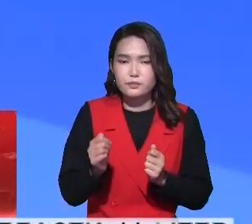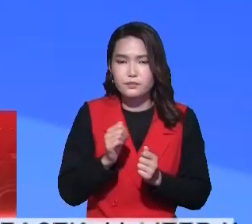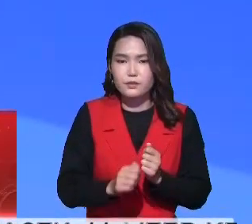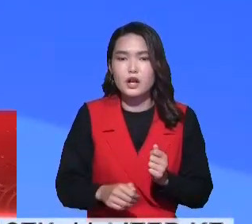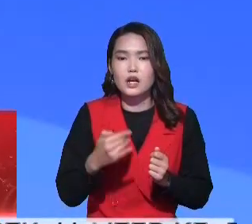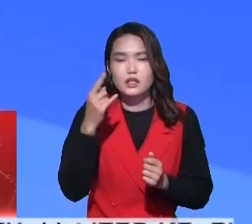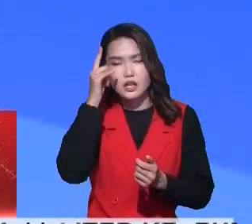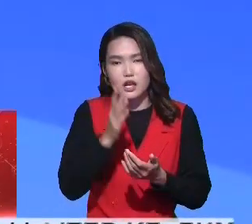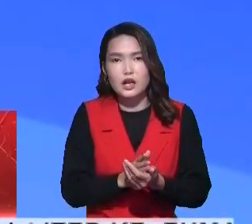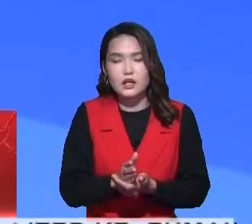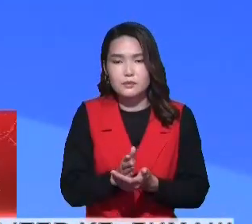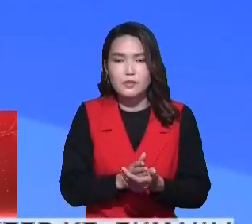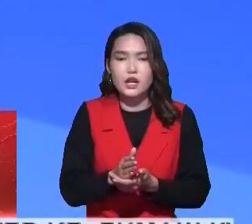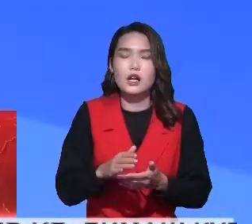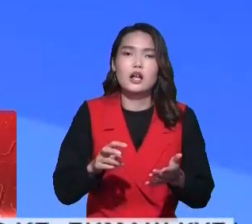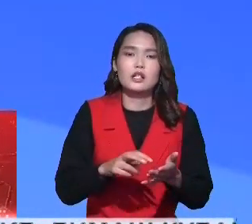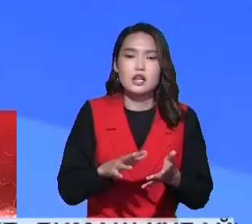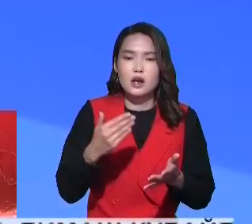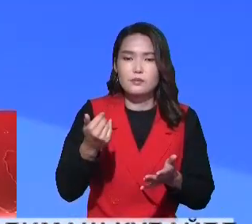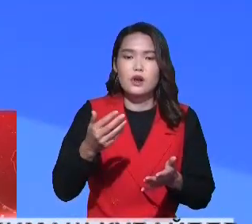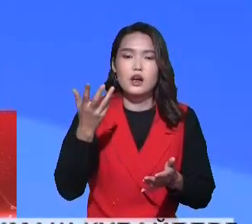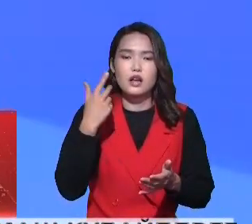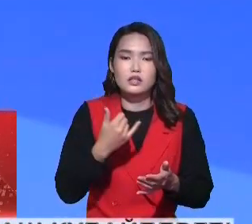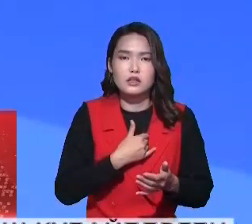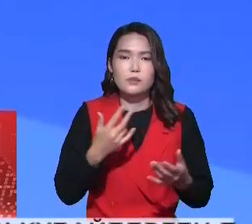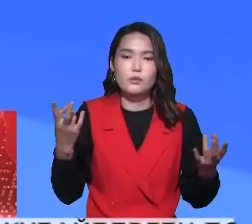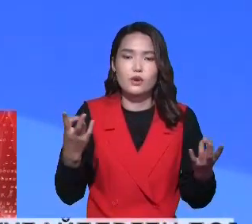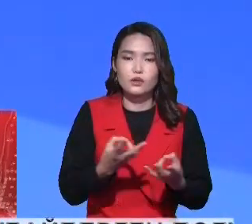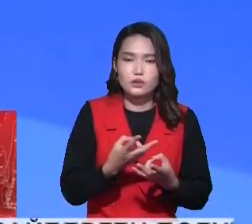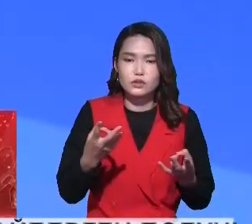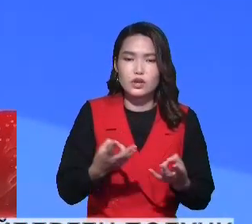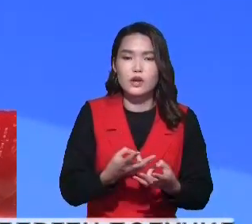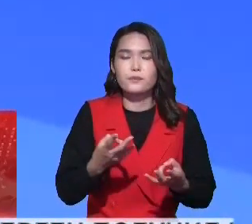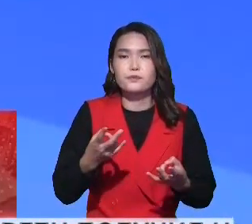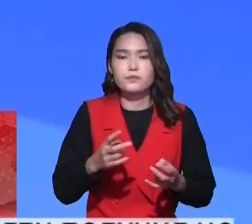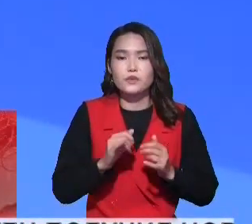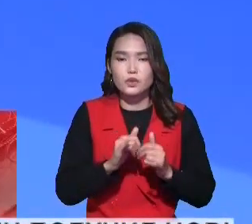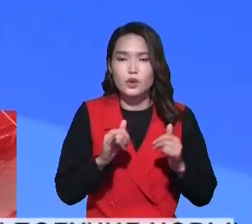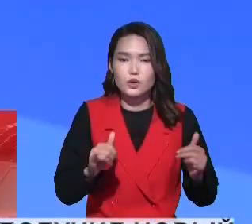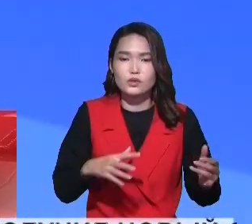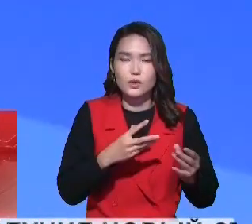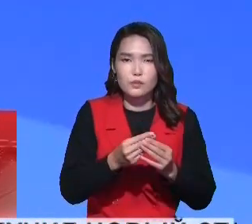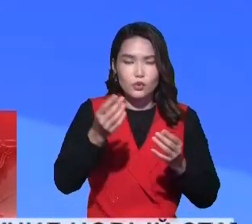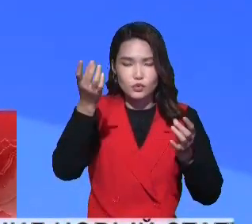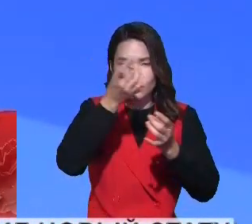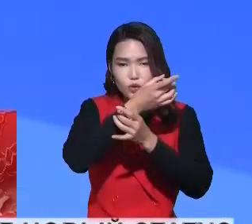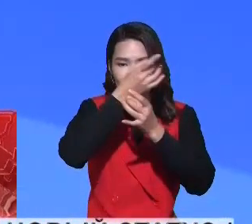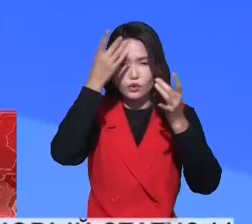политической неопределенности, как никогда необходим мост сближения между культурами